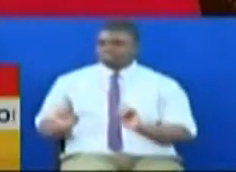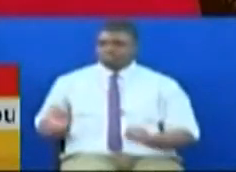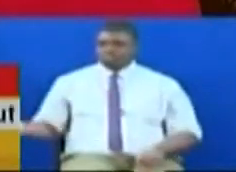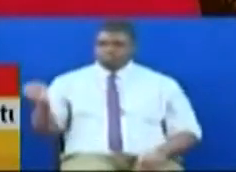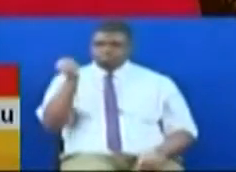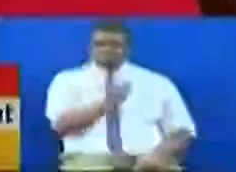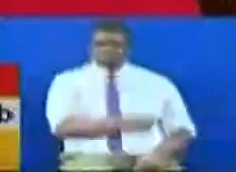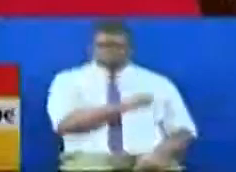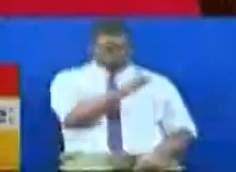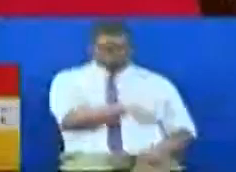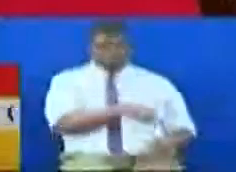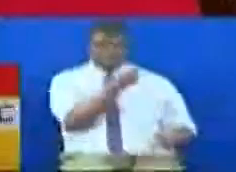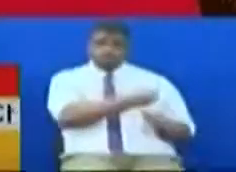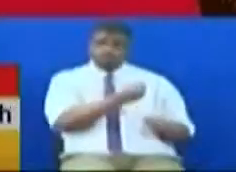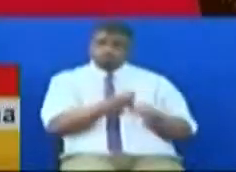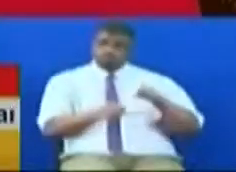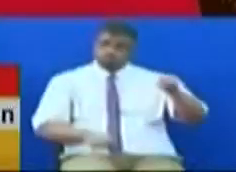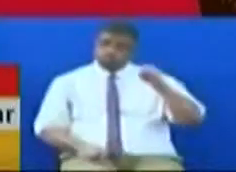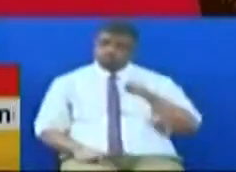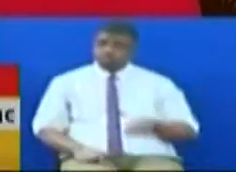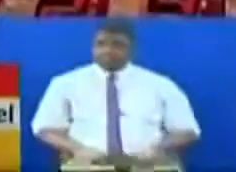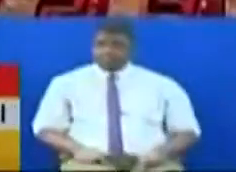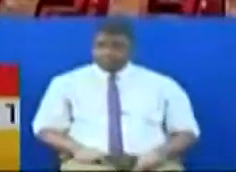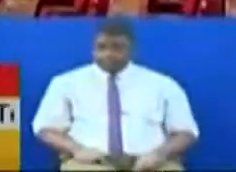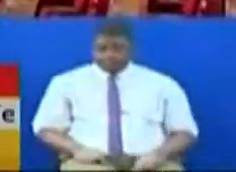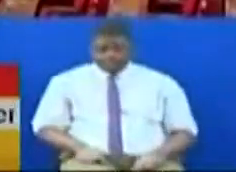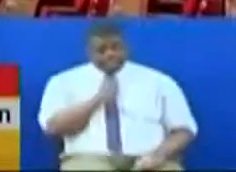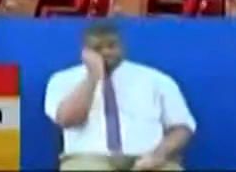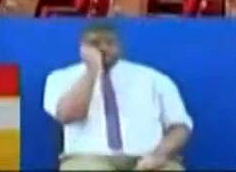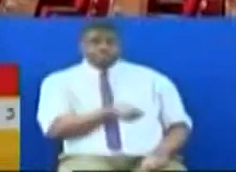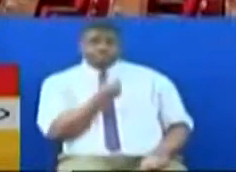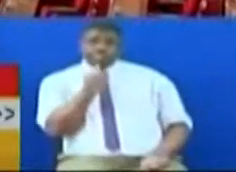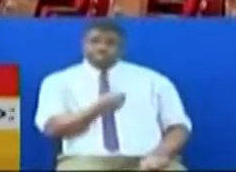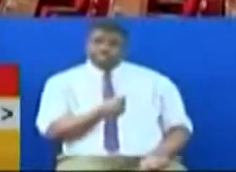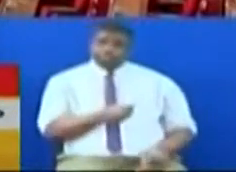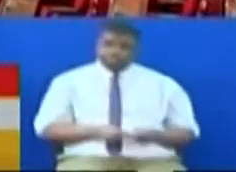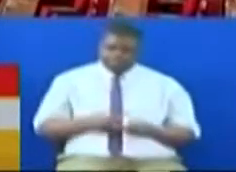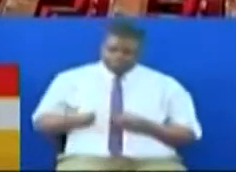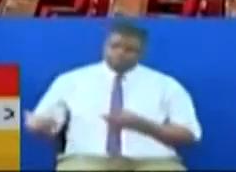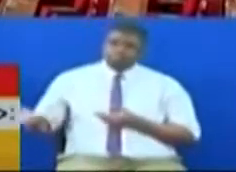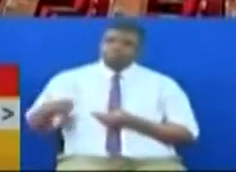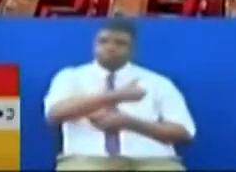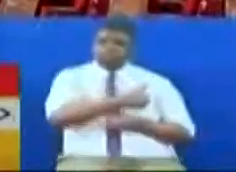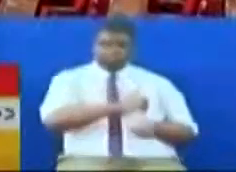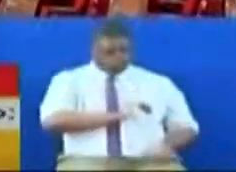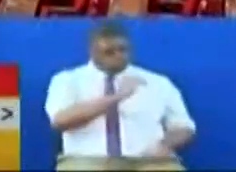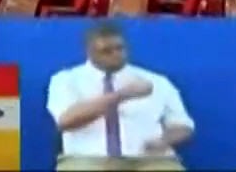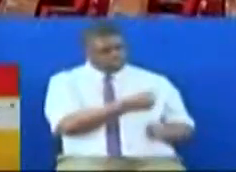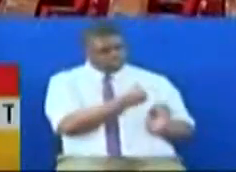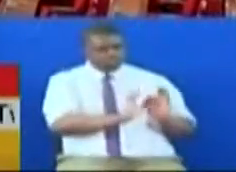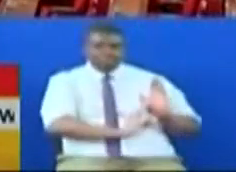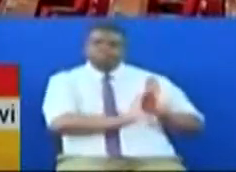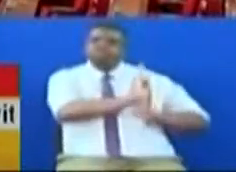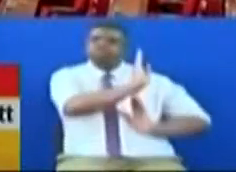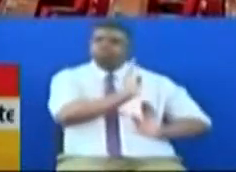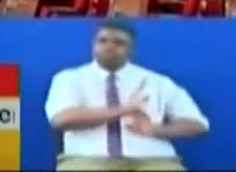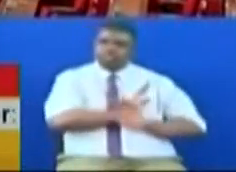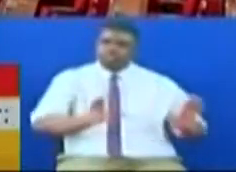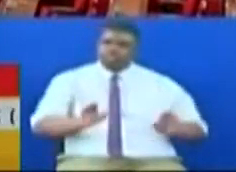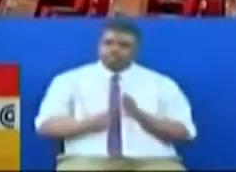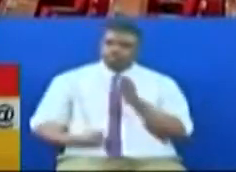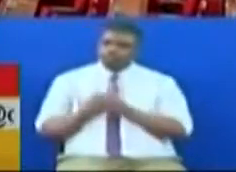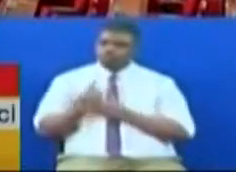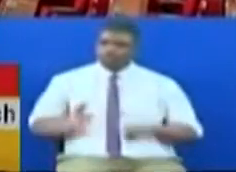huyu. Na niseme tu Mheshimiwa Speaker, ukiangalia makusanyo kwa mwezi yameongezeka kutoka